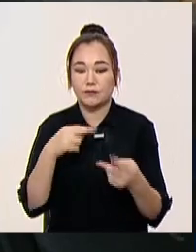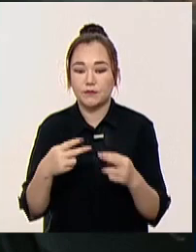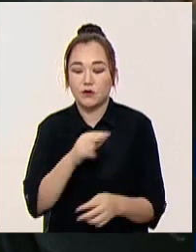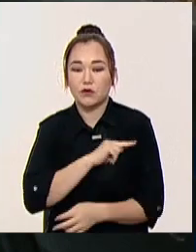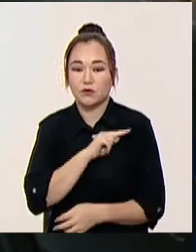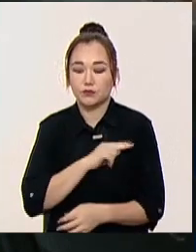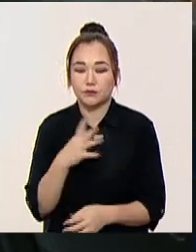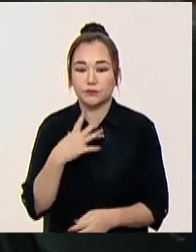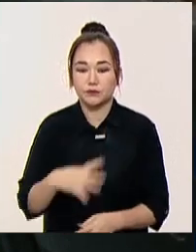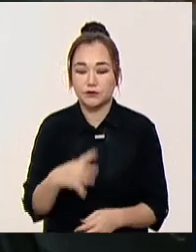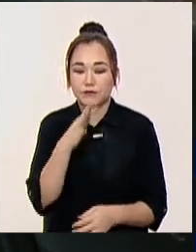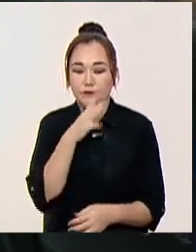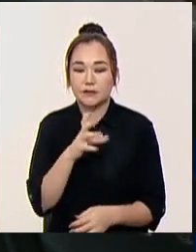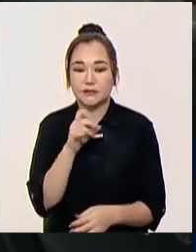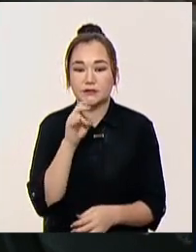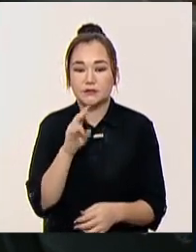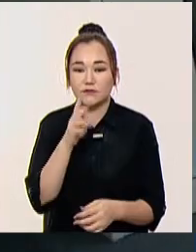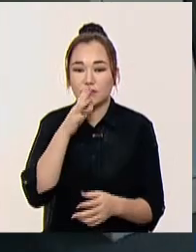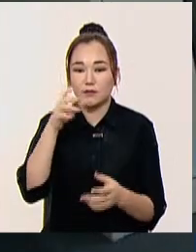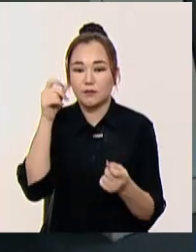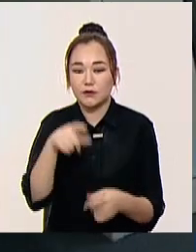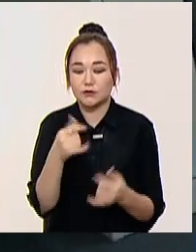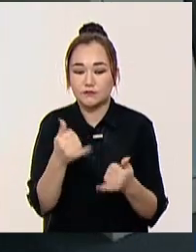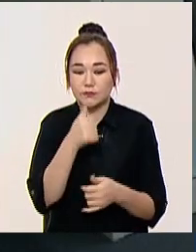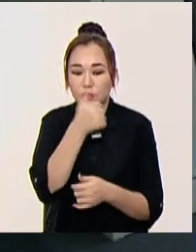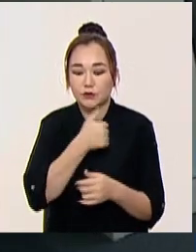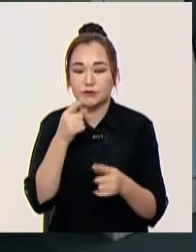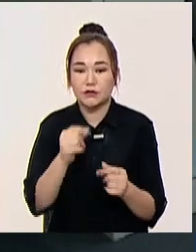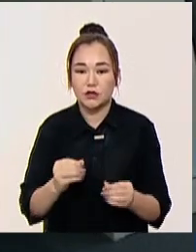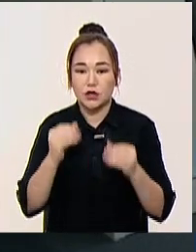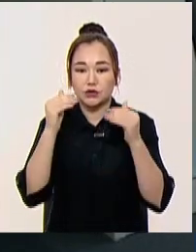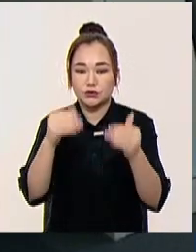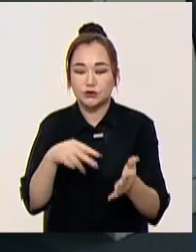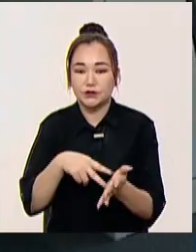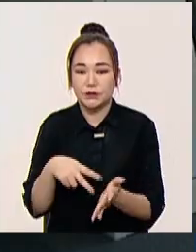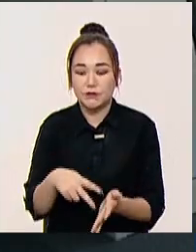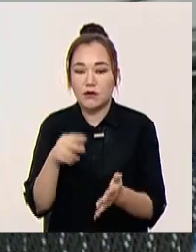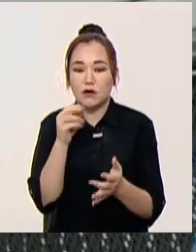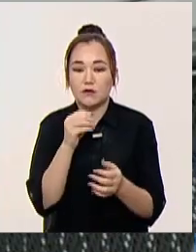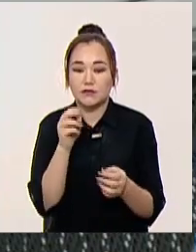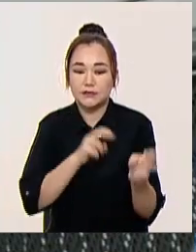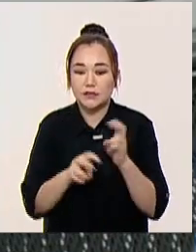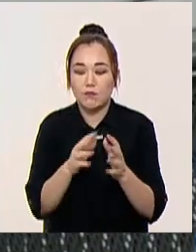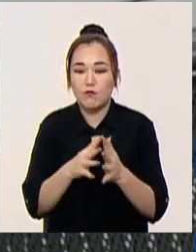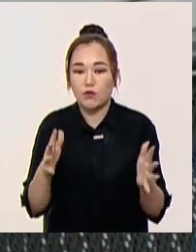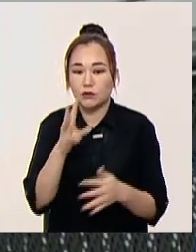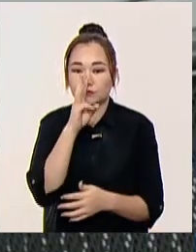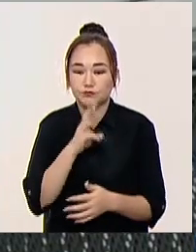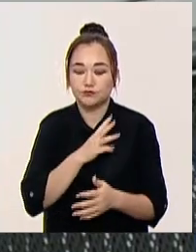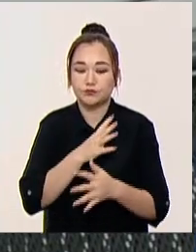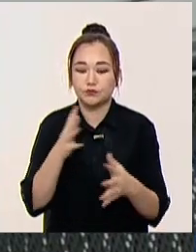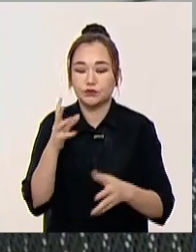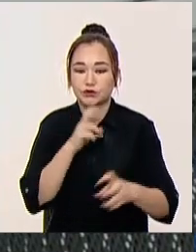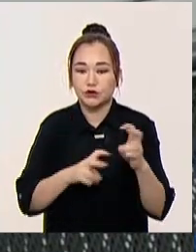деятельности приходится сезонным работникам. Но даже они в этом году из-за растущей инфляции вынуждены искать более высокооплачиваемую работу в